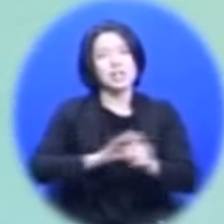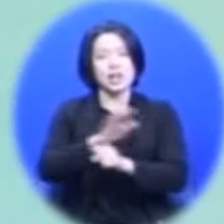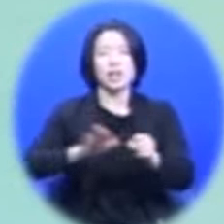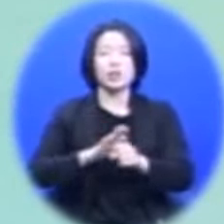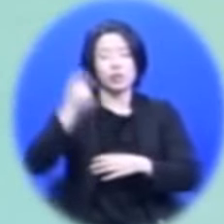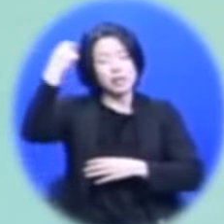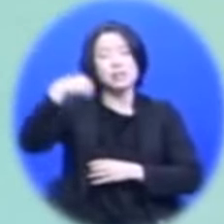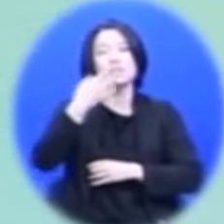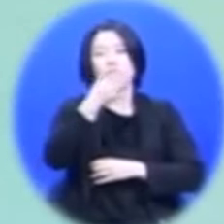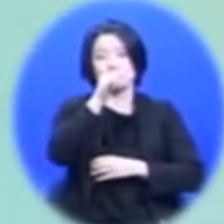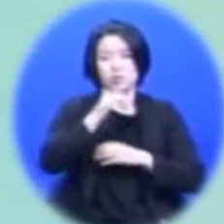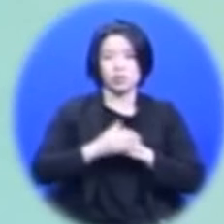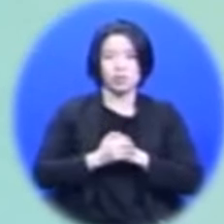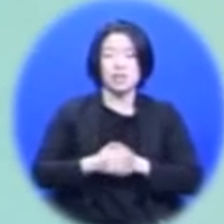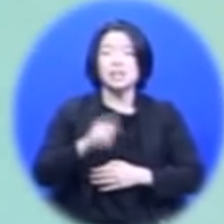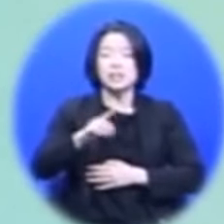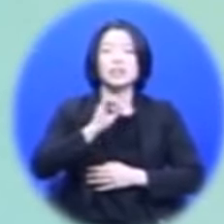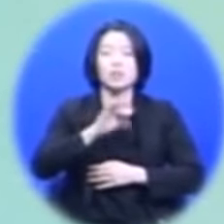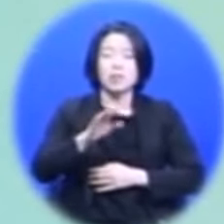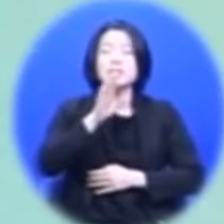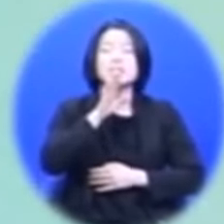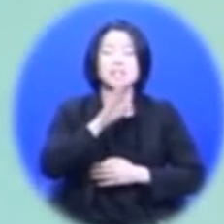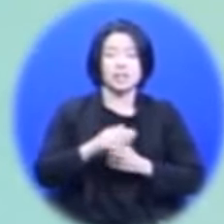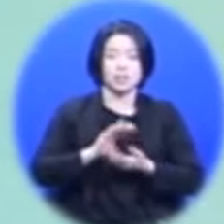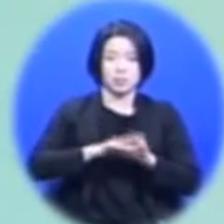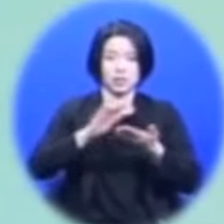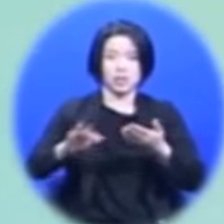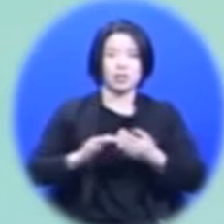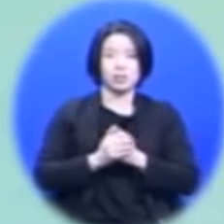거고요. 그것만 진짜예요.